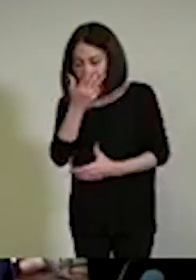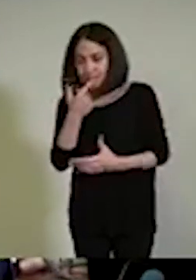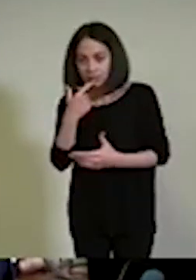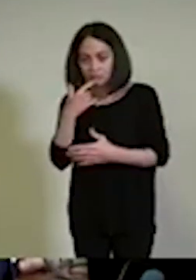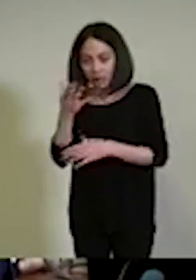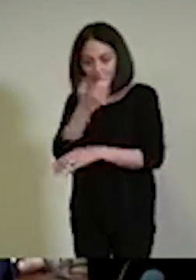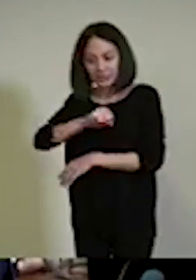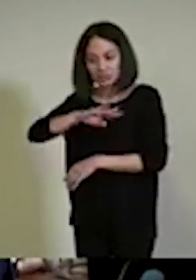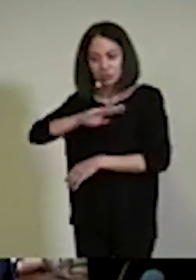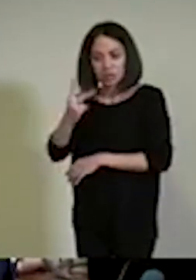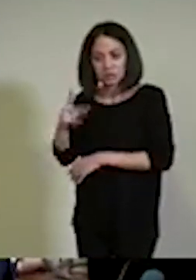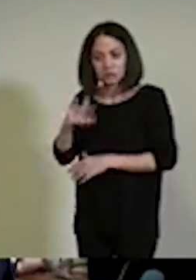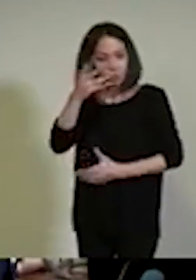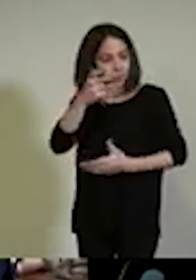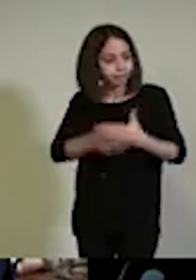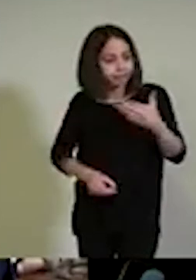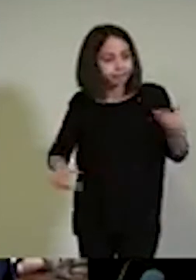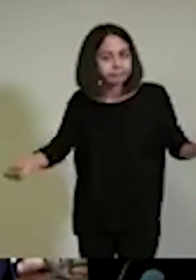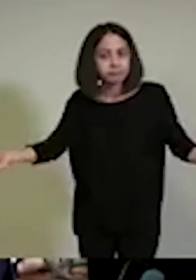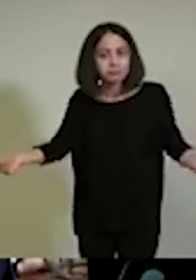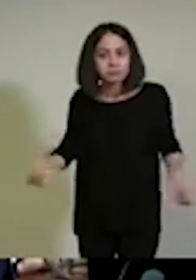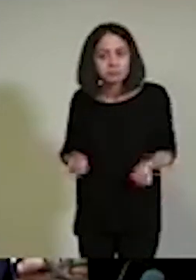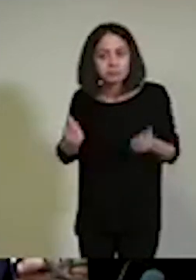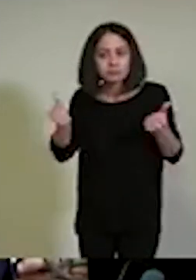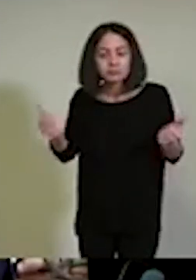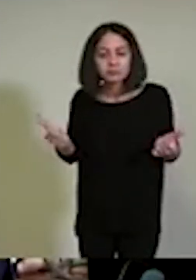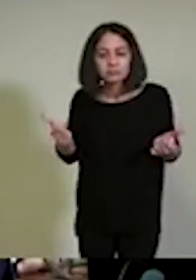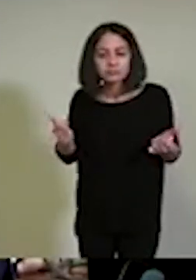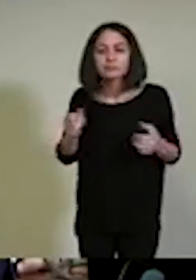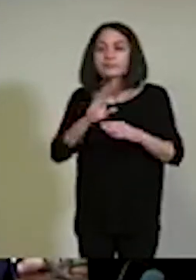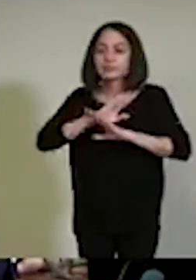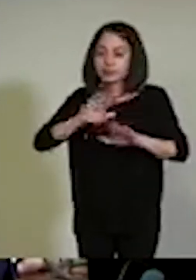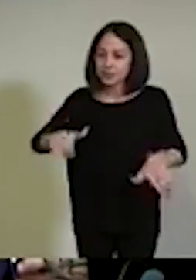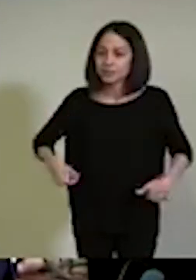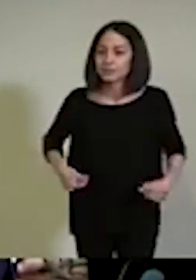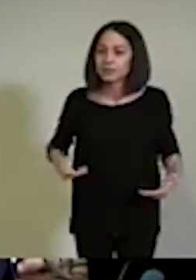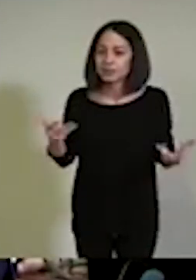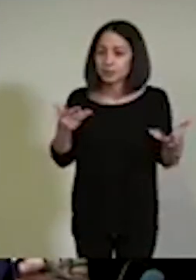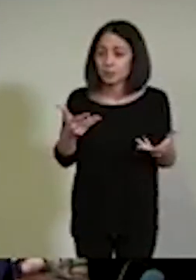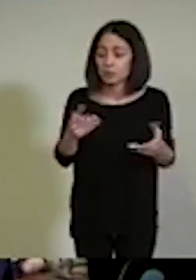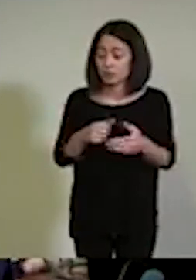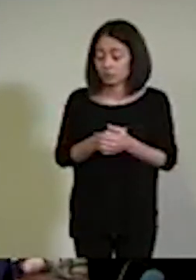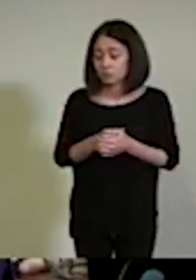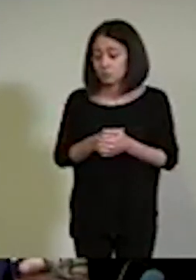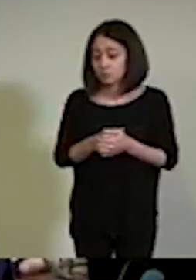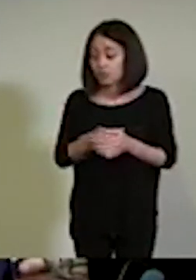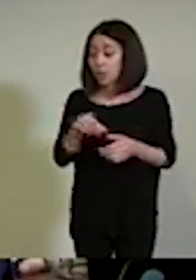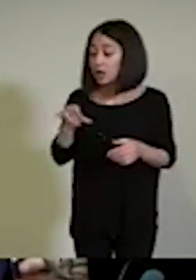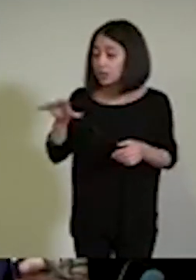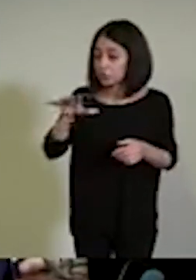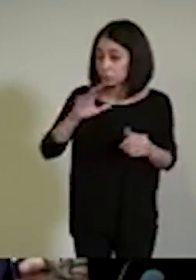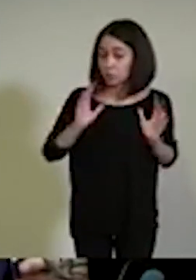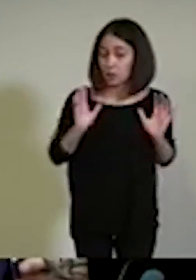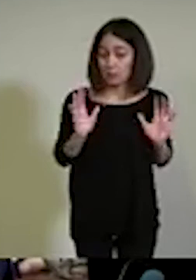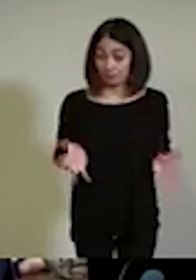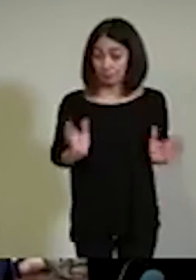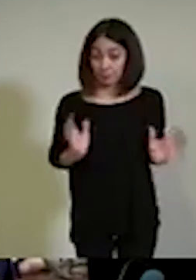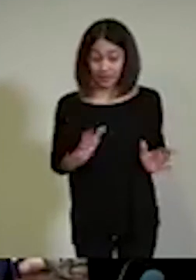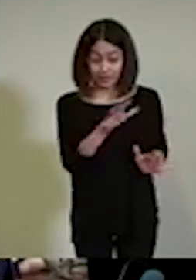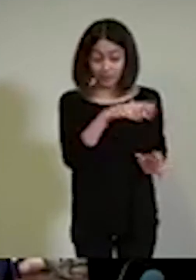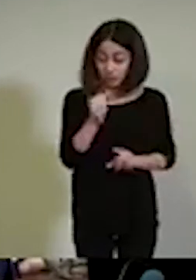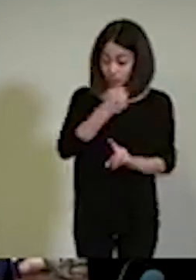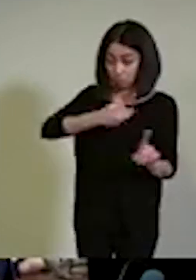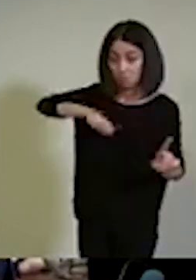charge. Pour finir, je prendrai ici un temps pour saluer toutes les bénévoles qui prennent en charge ces